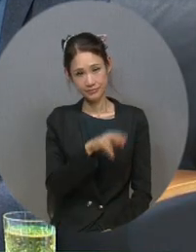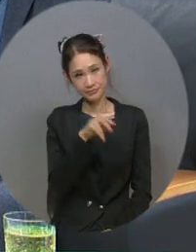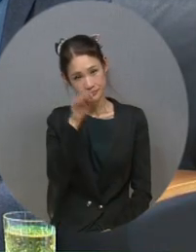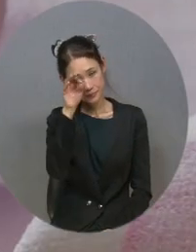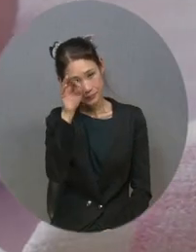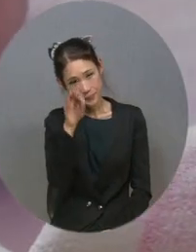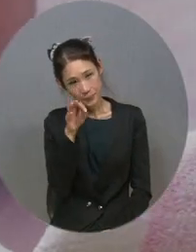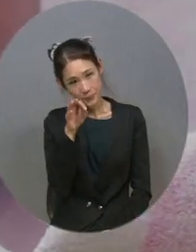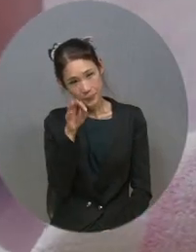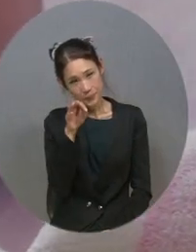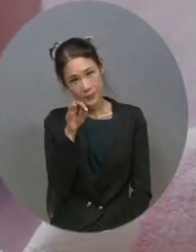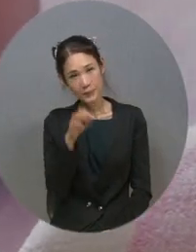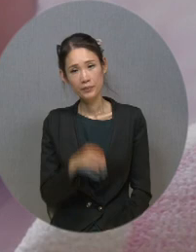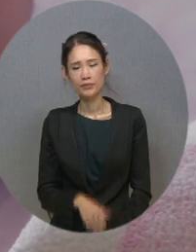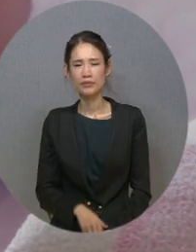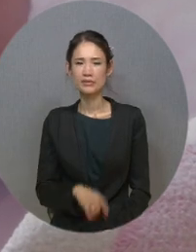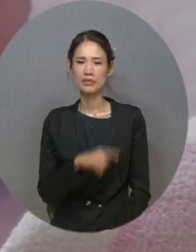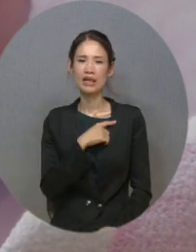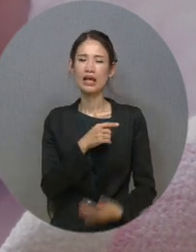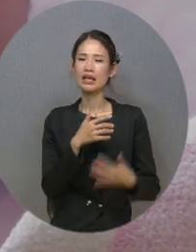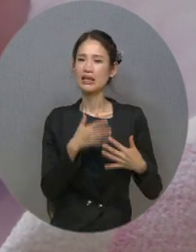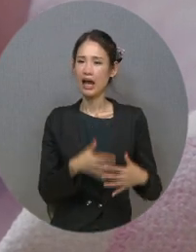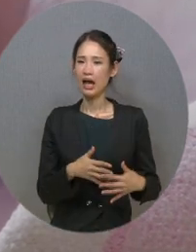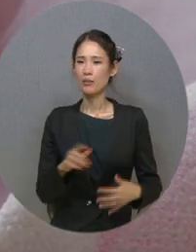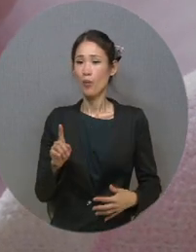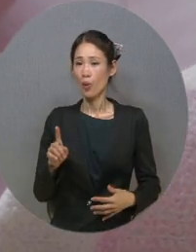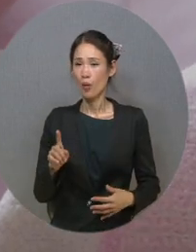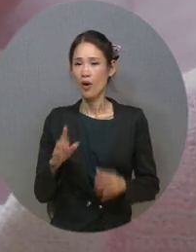살펴봤는데 가장 취약한 부분이